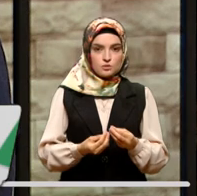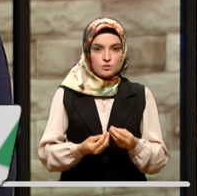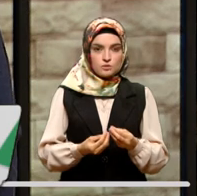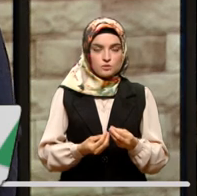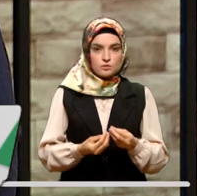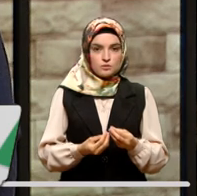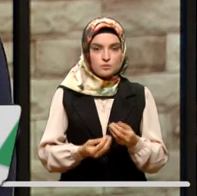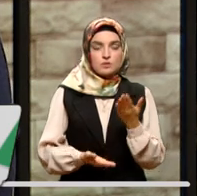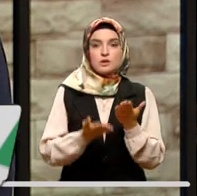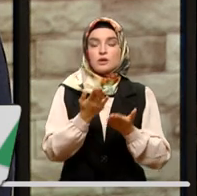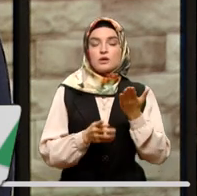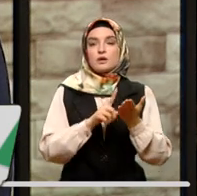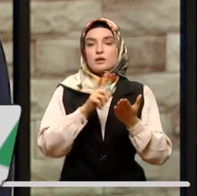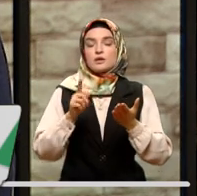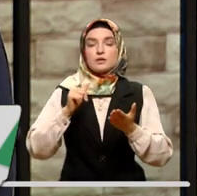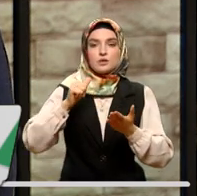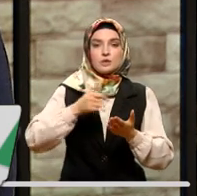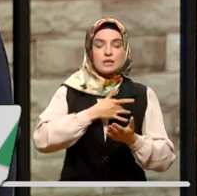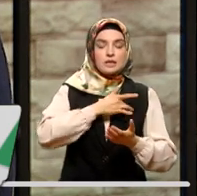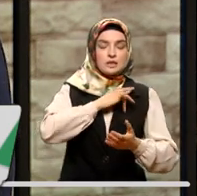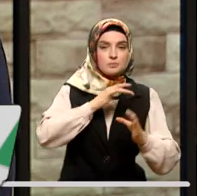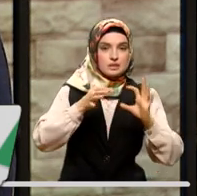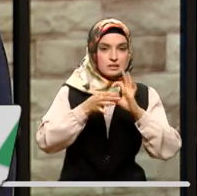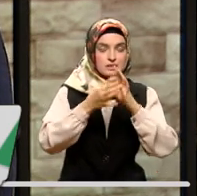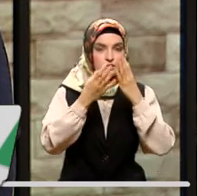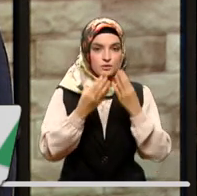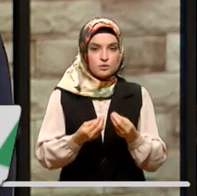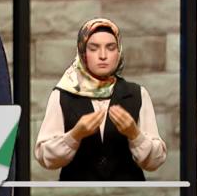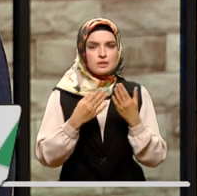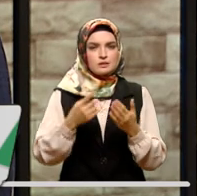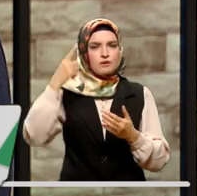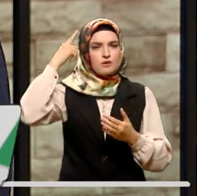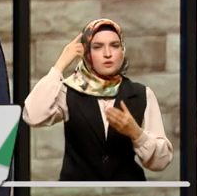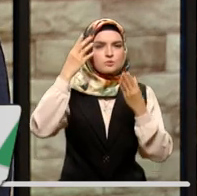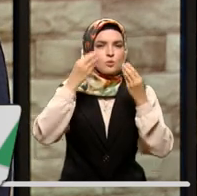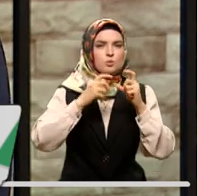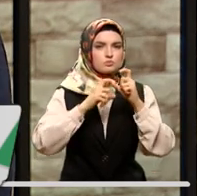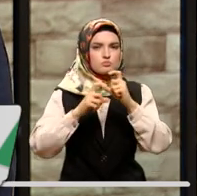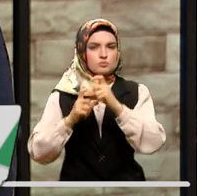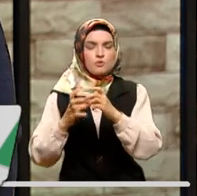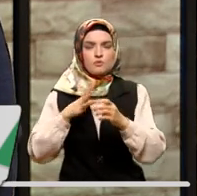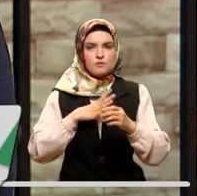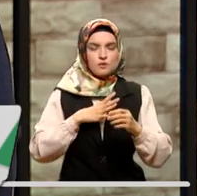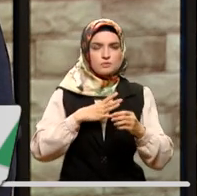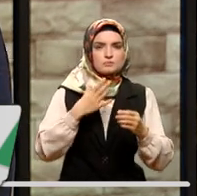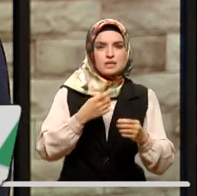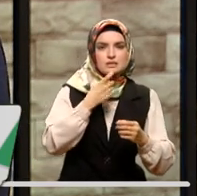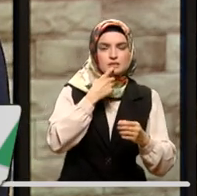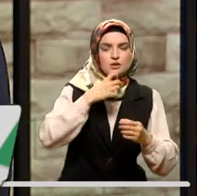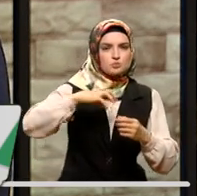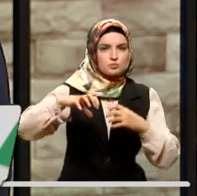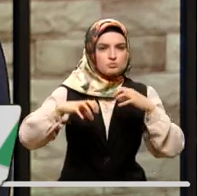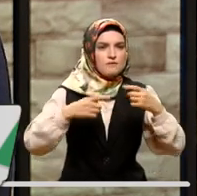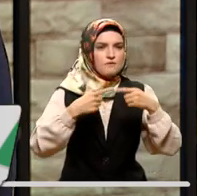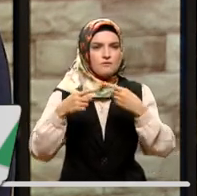ahiret gününe imanla ilgili, meleklere imanla ilgili ya da kafamızda var olan sorular varsa, ki yaş grupları farklılaştıkça